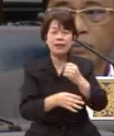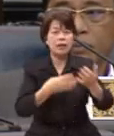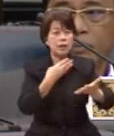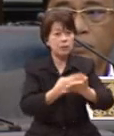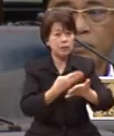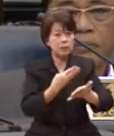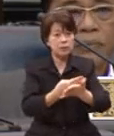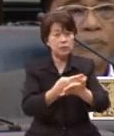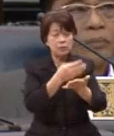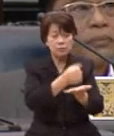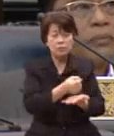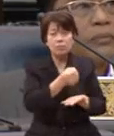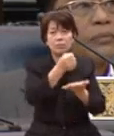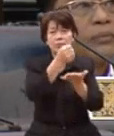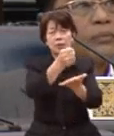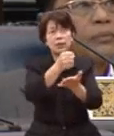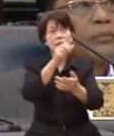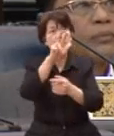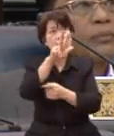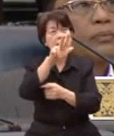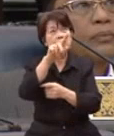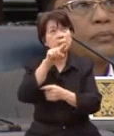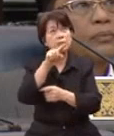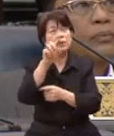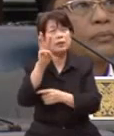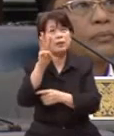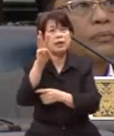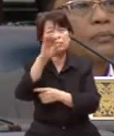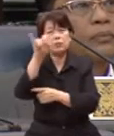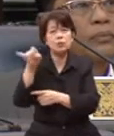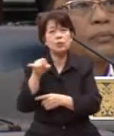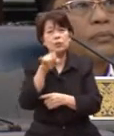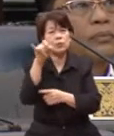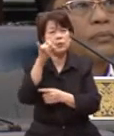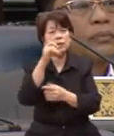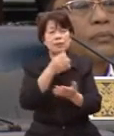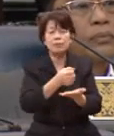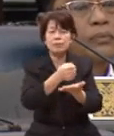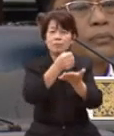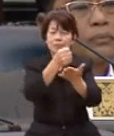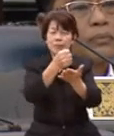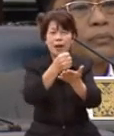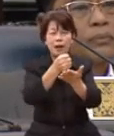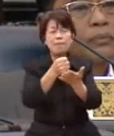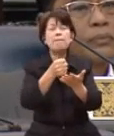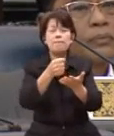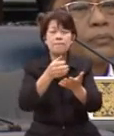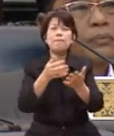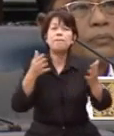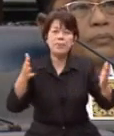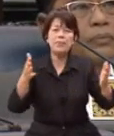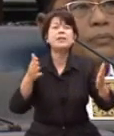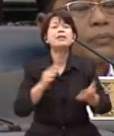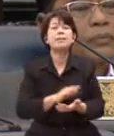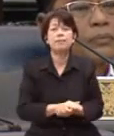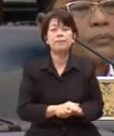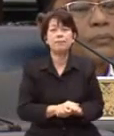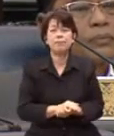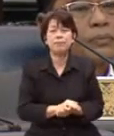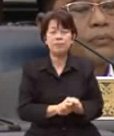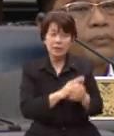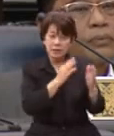bertambah 36 lalu 5 juta satu peruntukan yang baik yang banyak persoalan ataupun